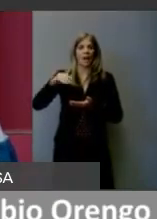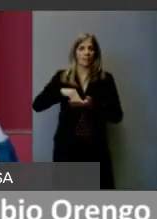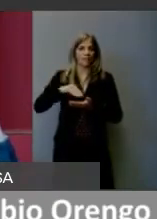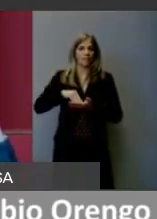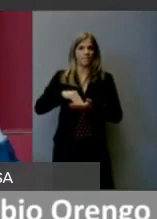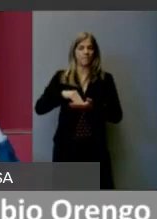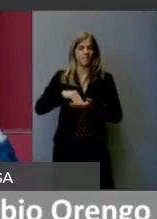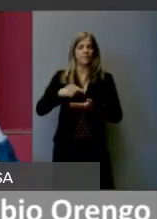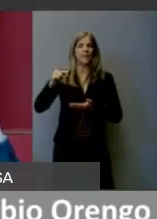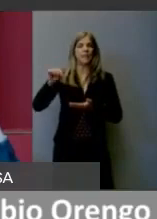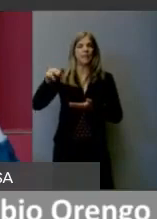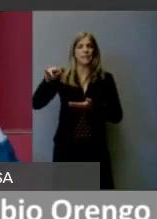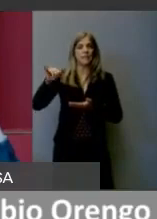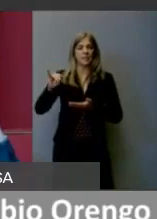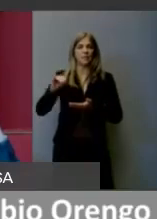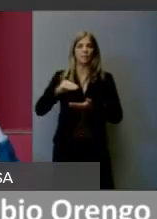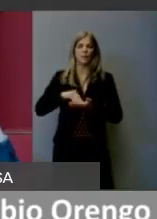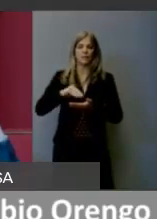Tini,